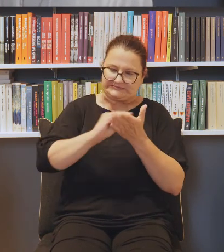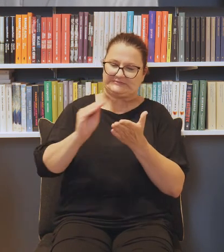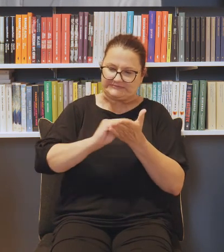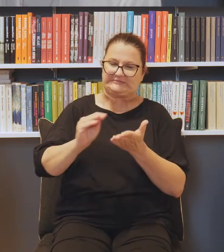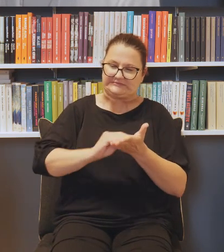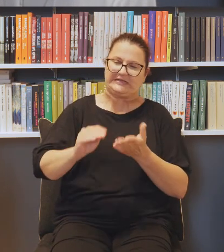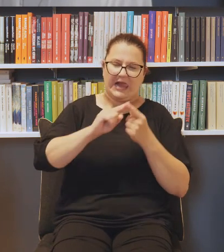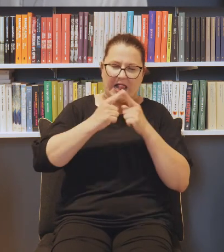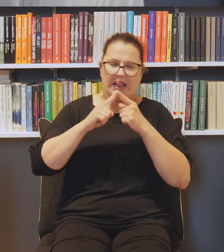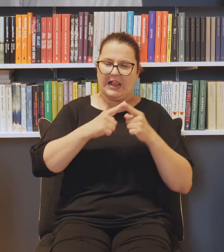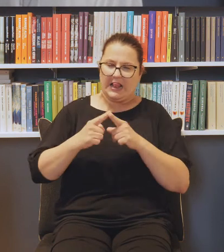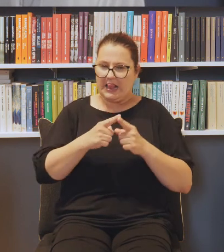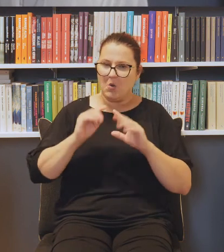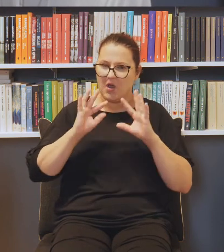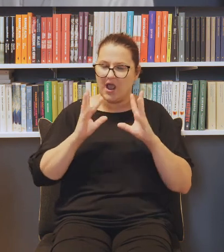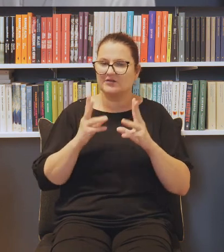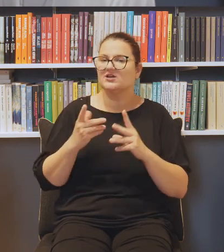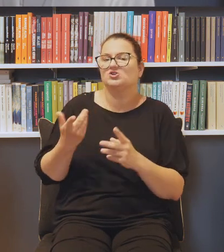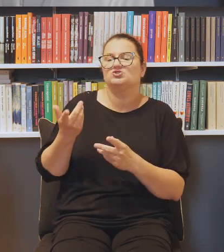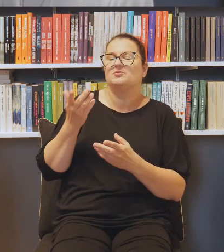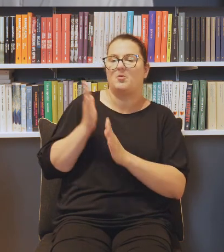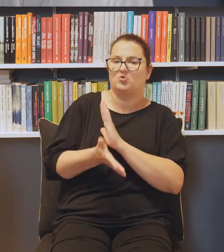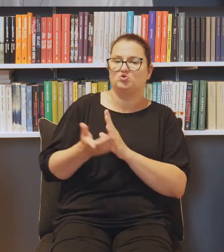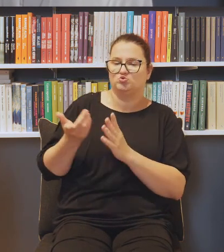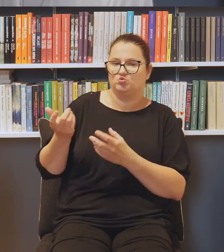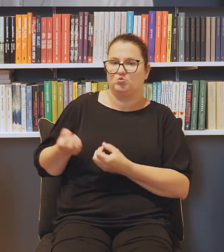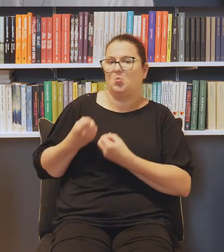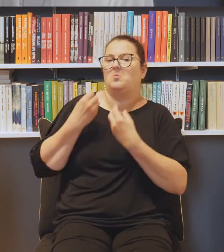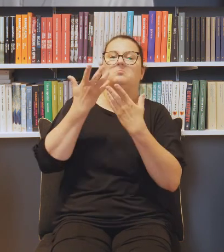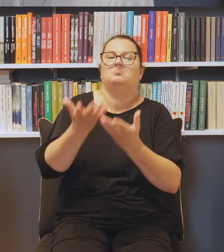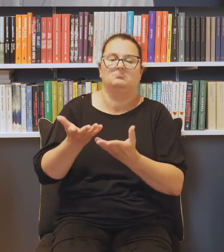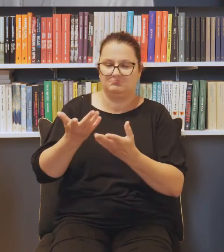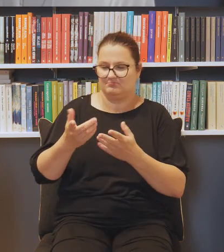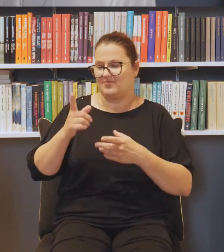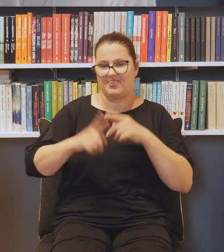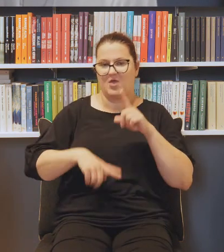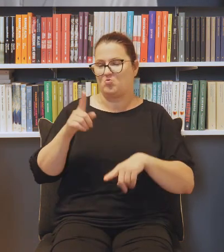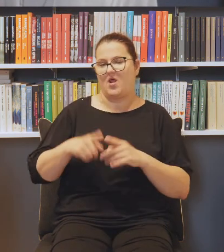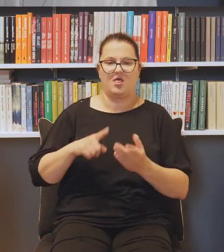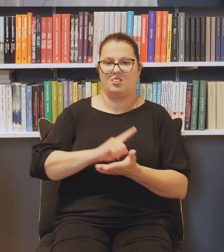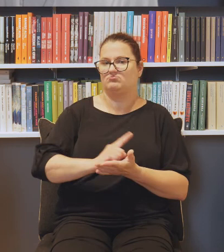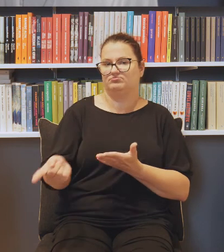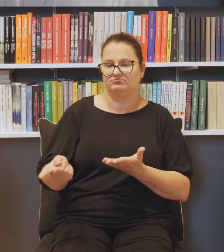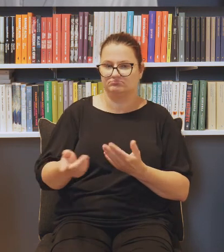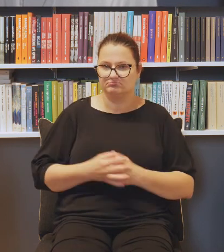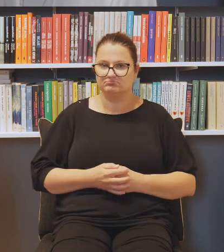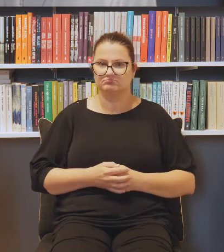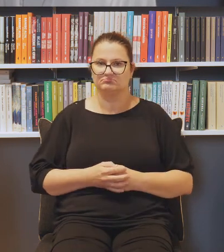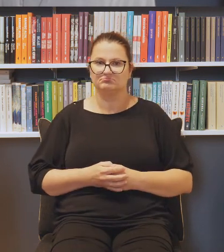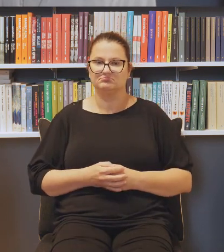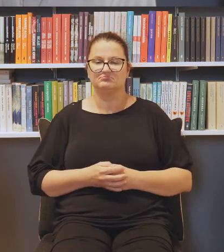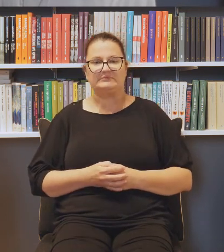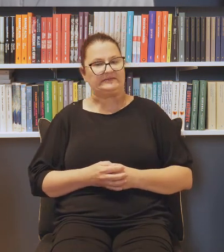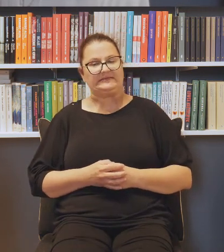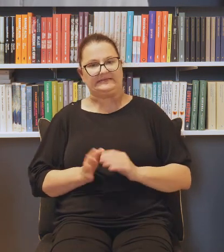jeżeli chodzi o język. Czy pan po prostu tak operuje słowem, że to przychodziło panu z łatwością?